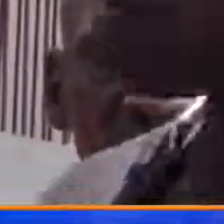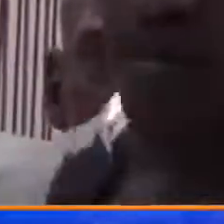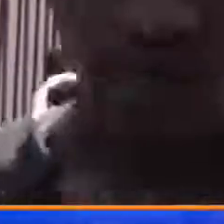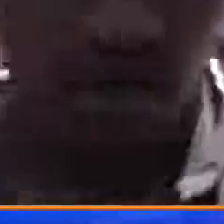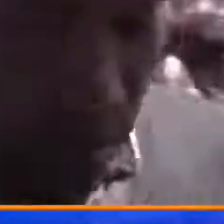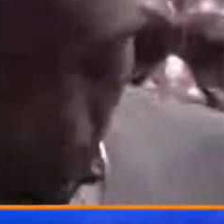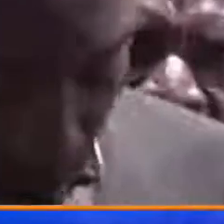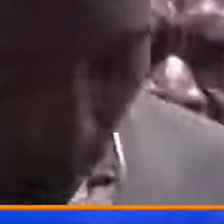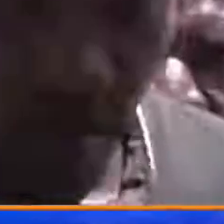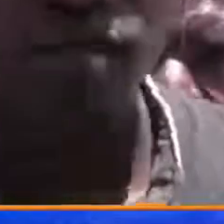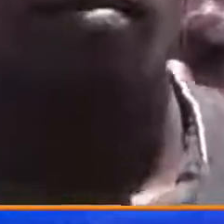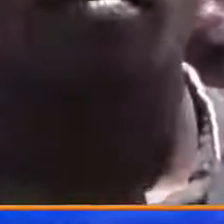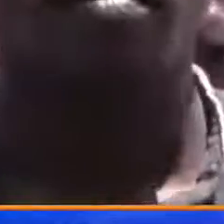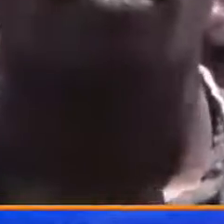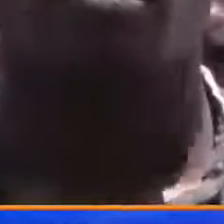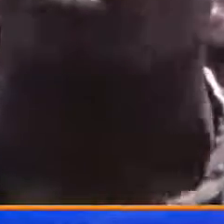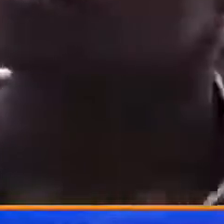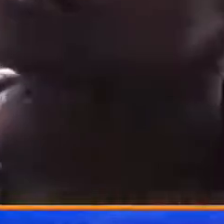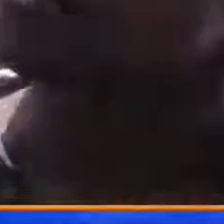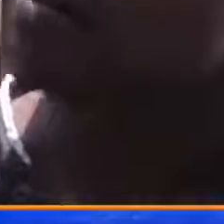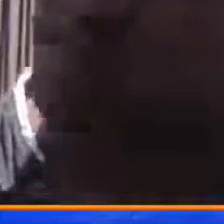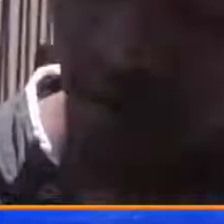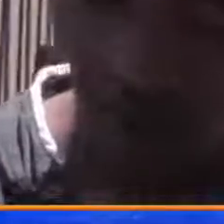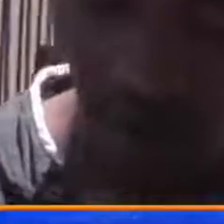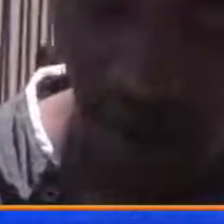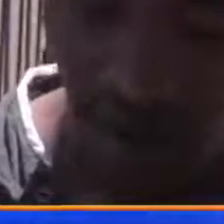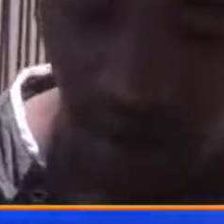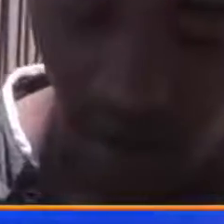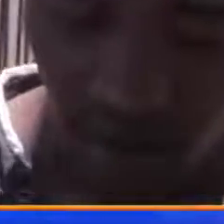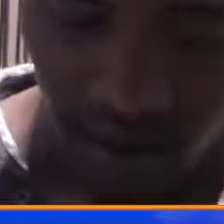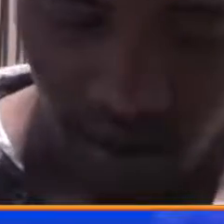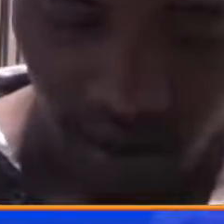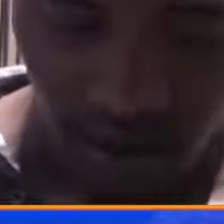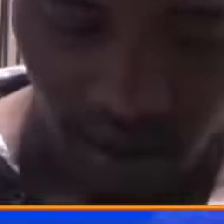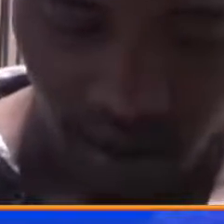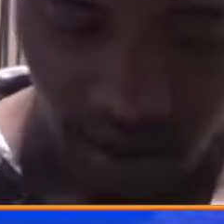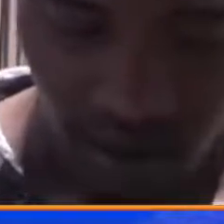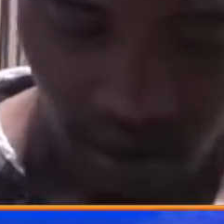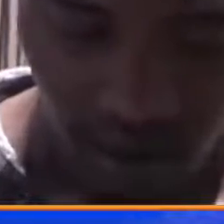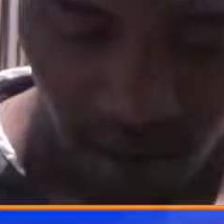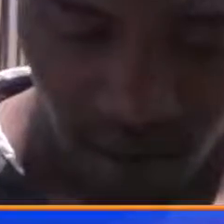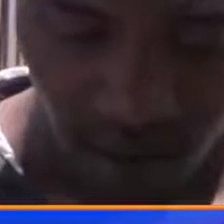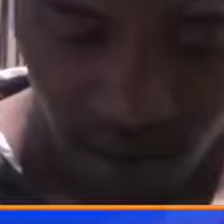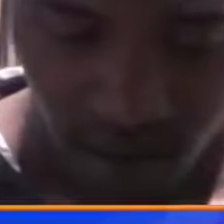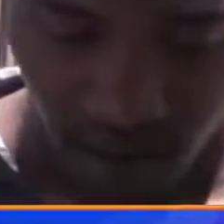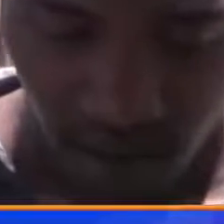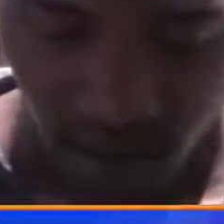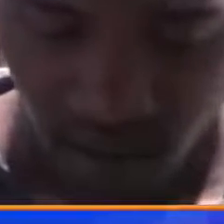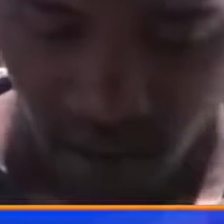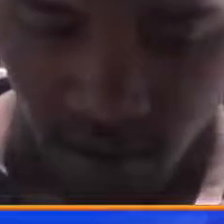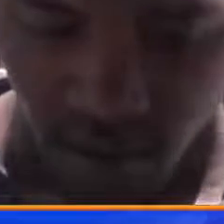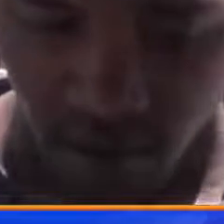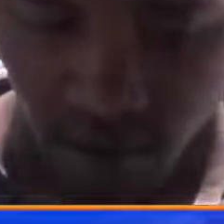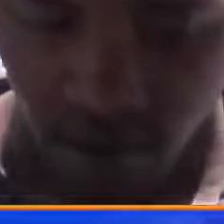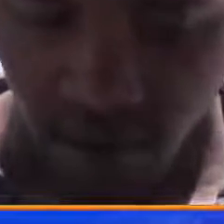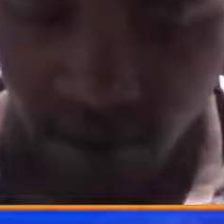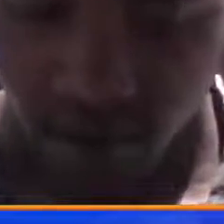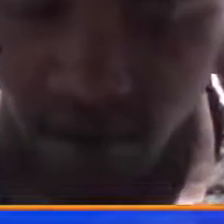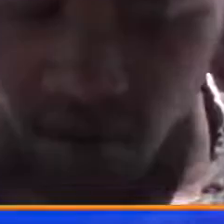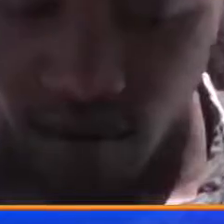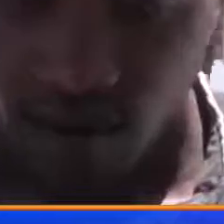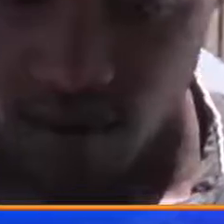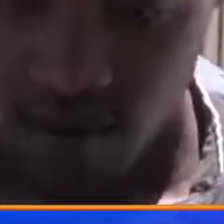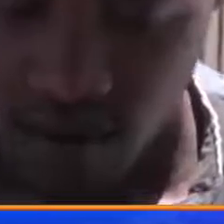kuja kuona uchaguzi wa UDA, lakini ni kama tumeangaizwa sana. Tulifika hapa kitu by 6, we